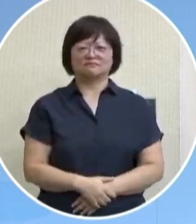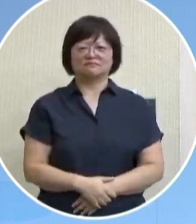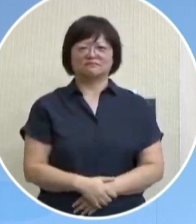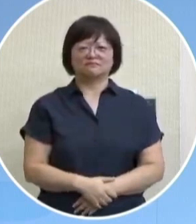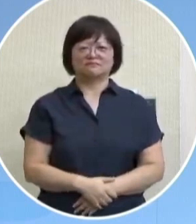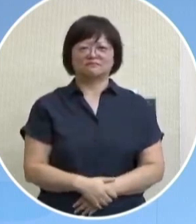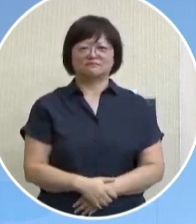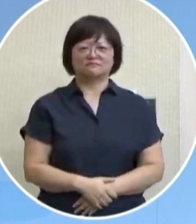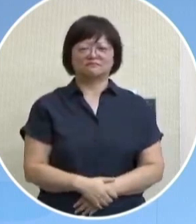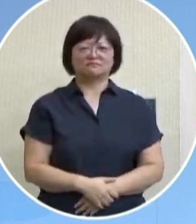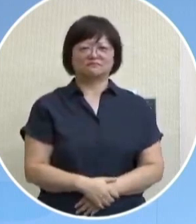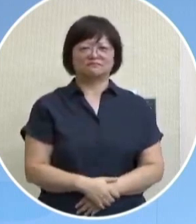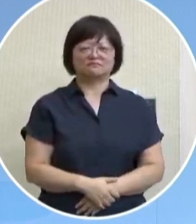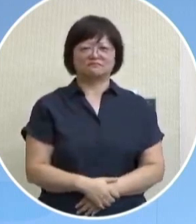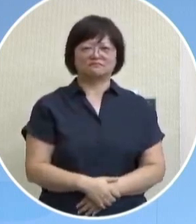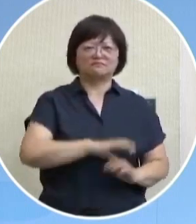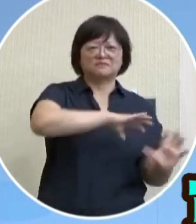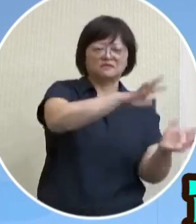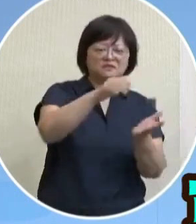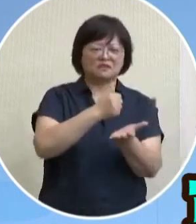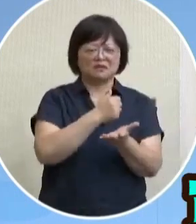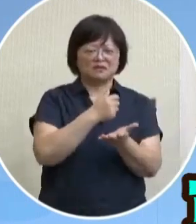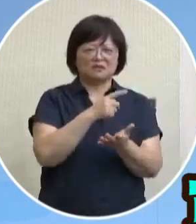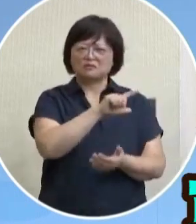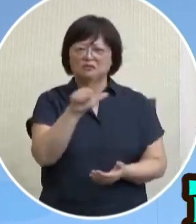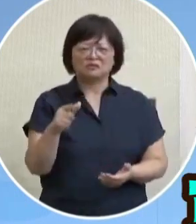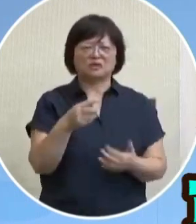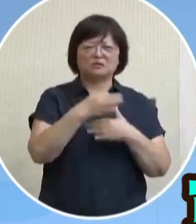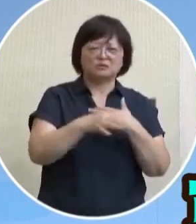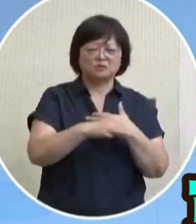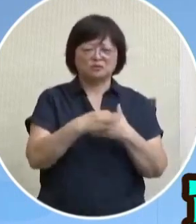中国政府要对全世界的